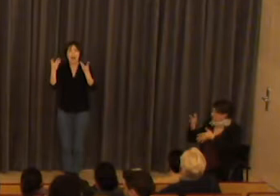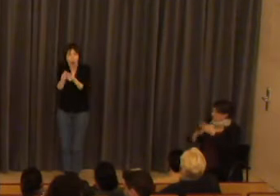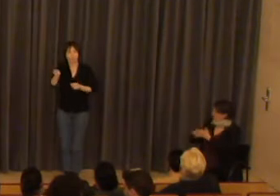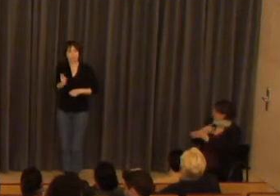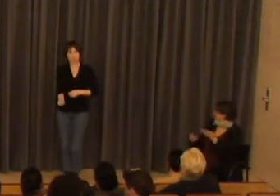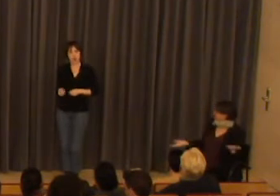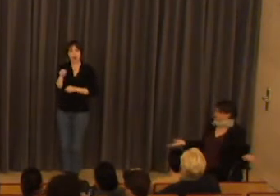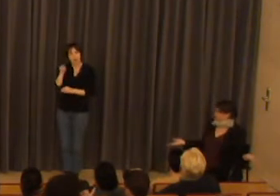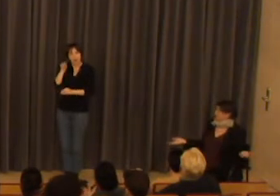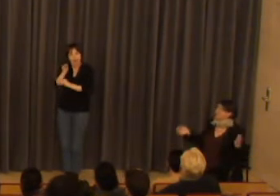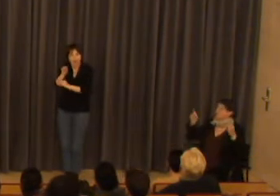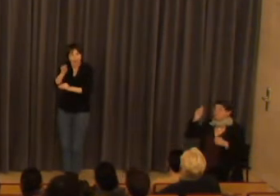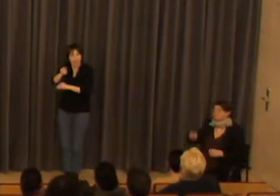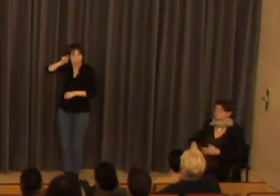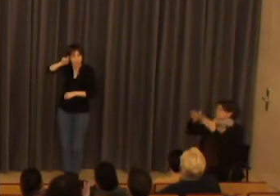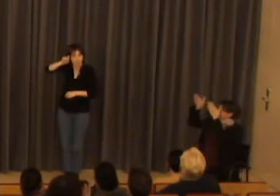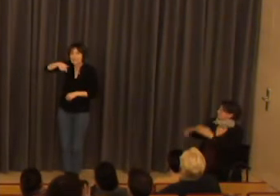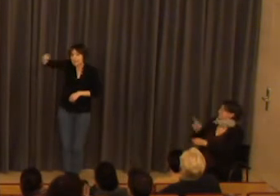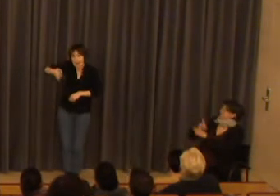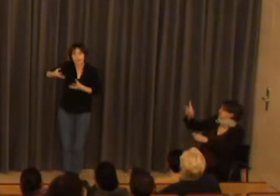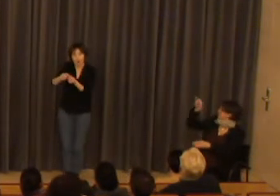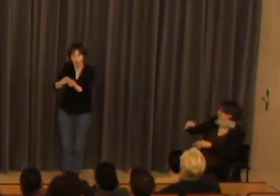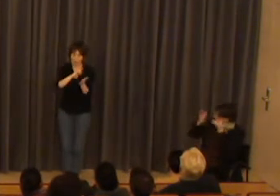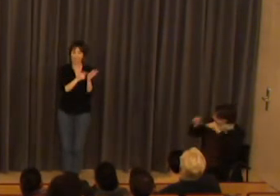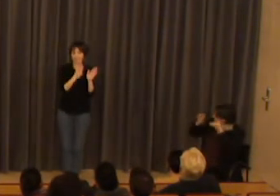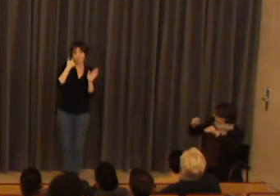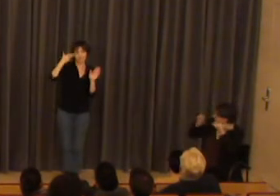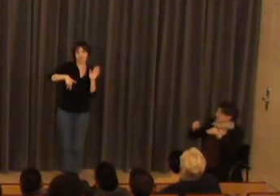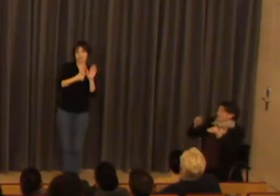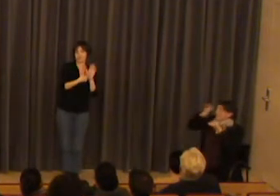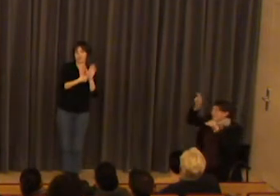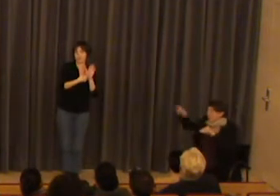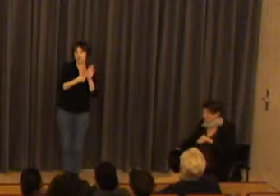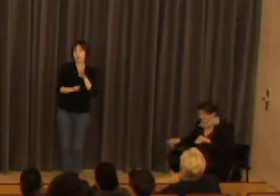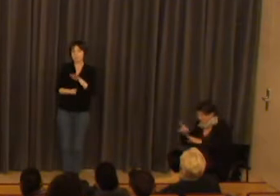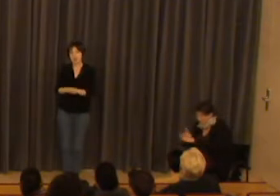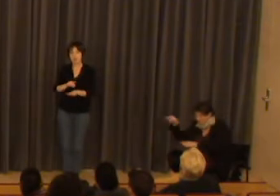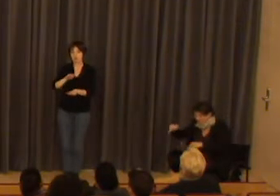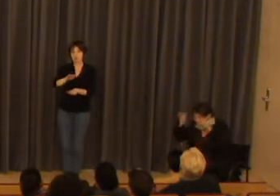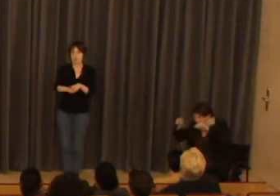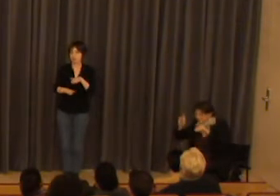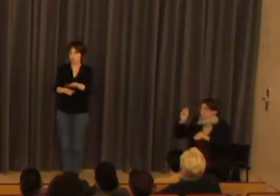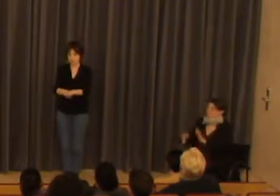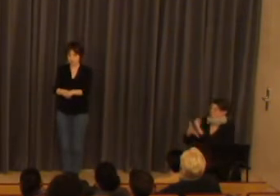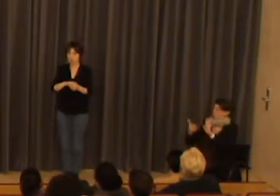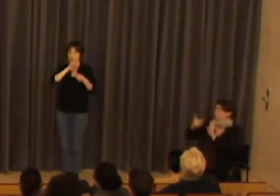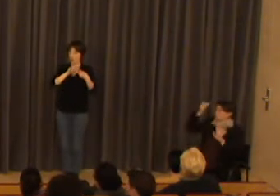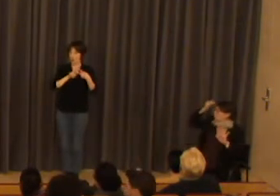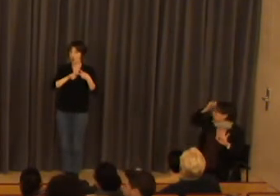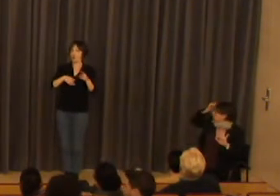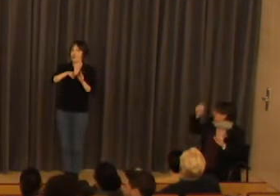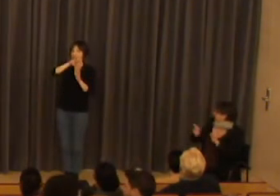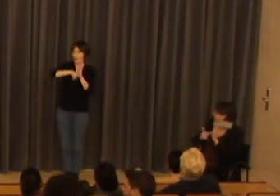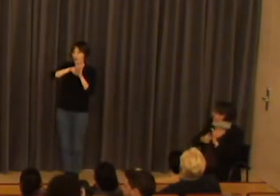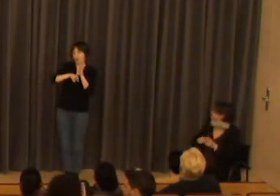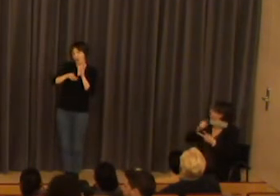capaços, competents i capaços d'ensenyar aquesta llengua de signes, codificació, i que per tant aquests